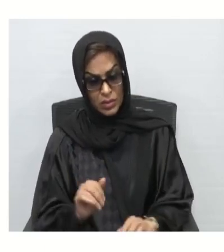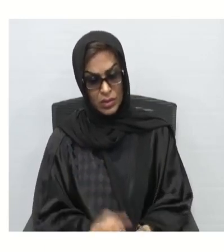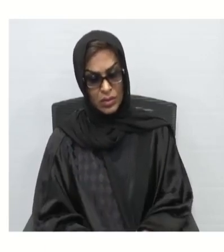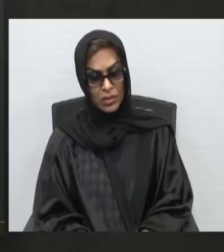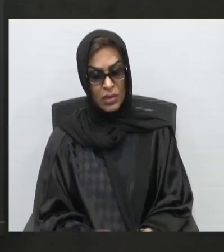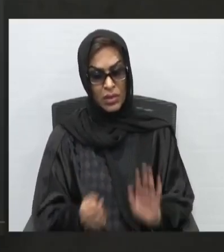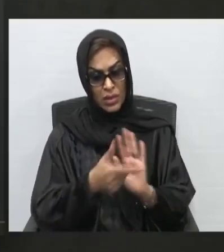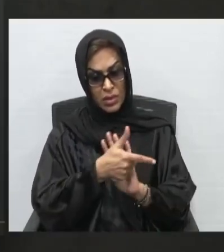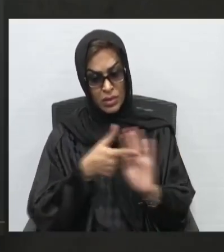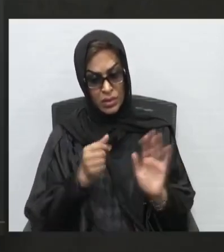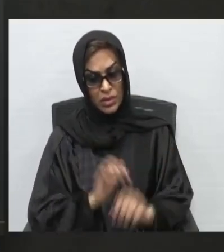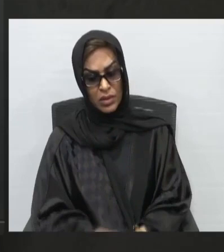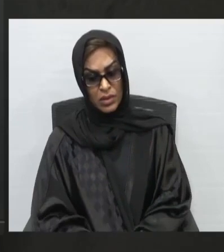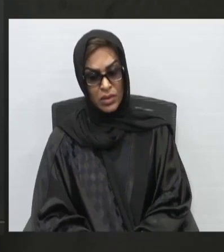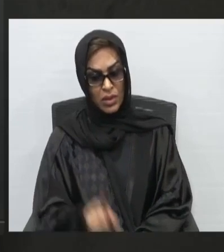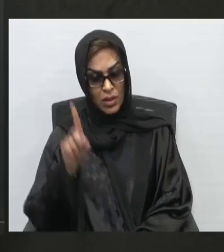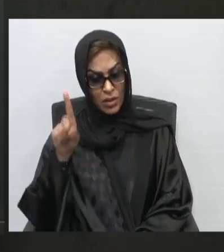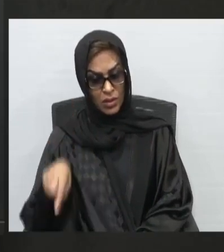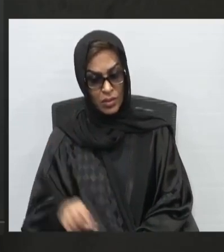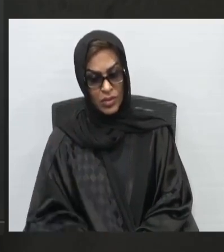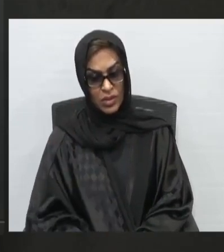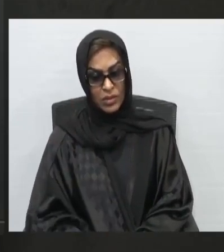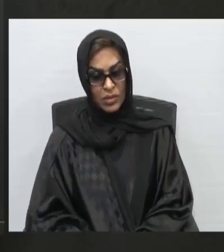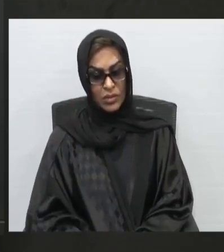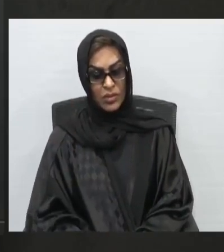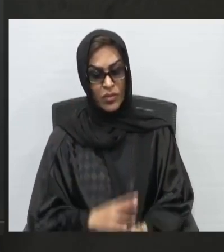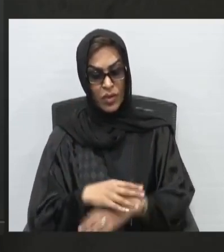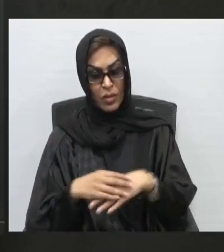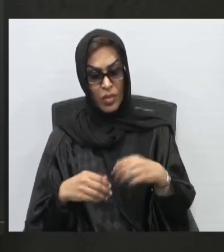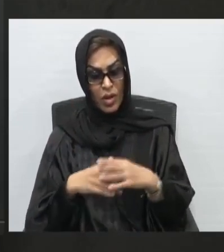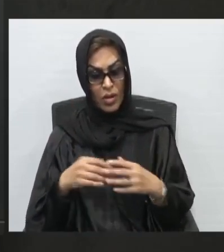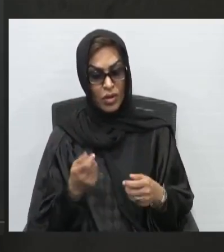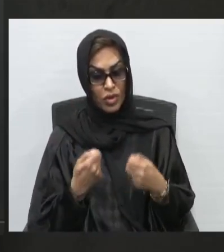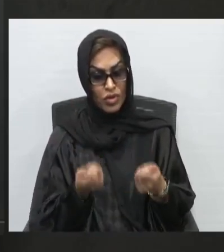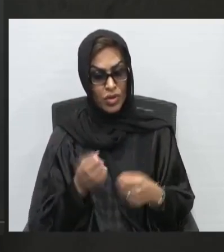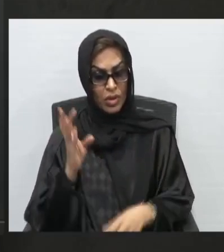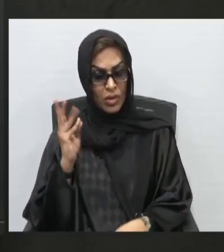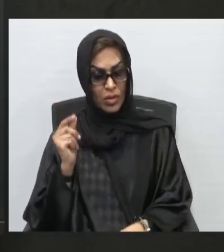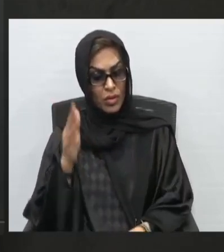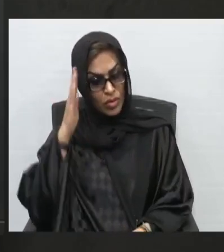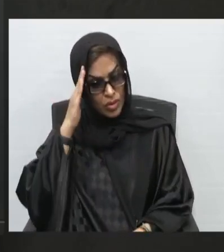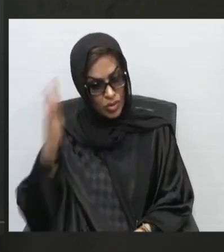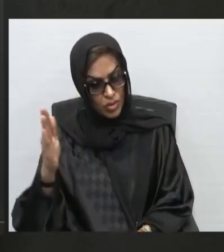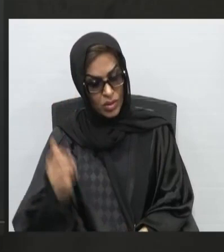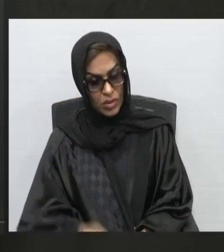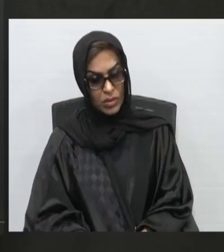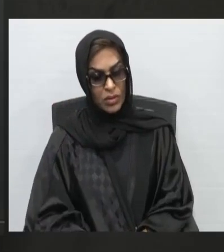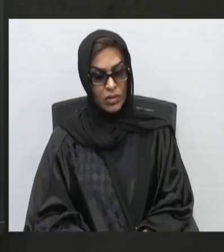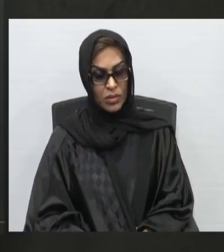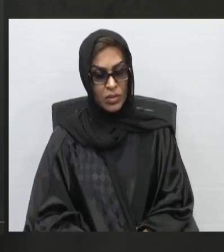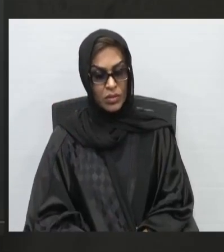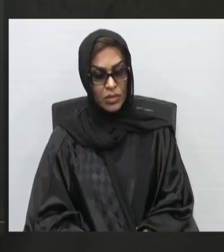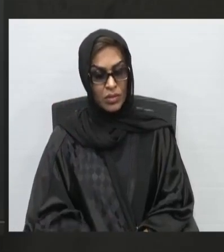وبذلك نكون قد انهينا درسنا لهذا اليوم في مهارات الشراء الرقمي شكرا لكم ولمتابعتكم